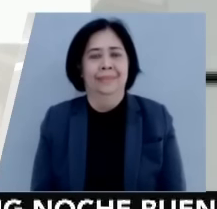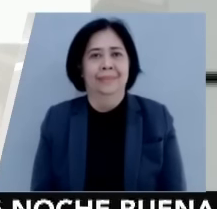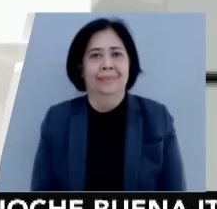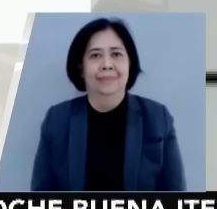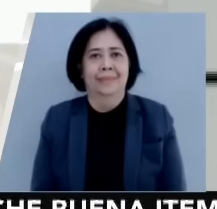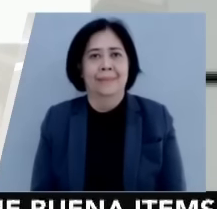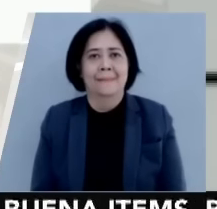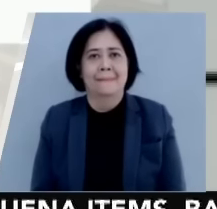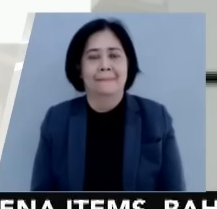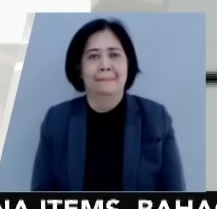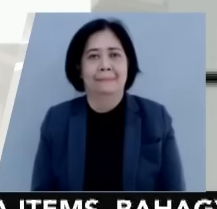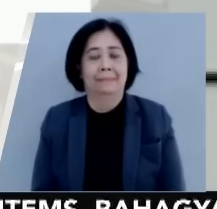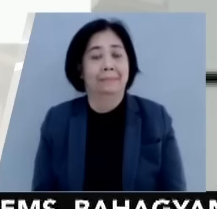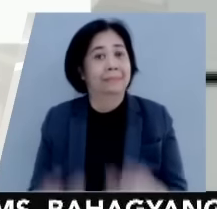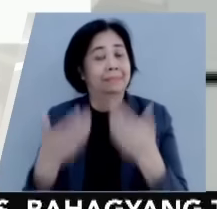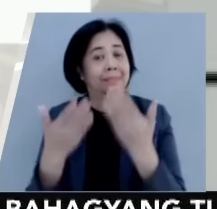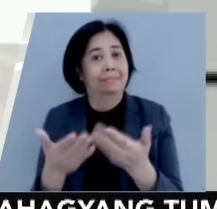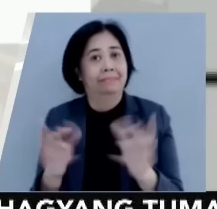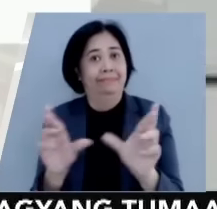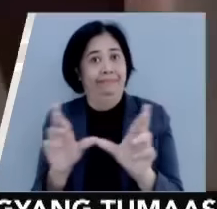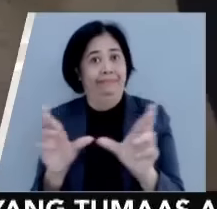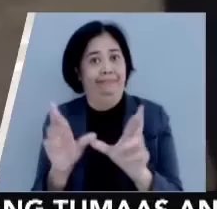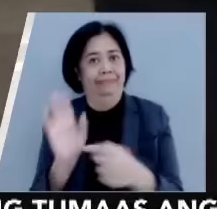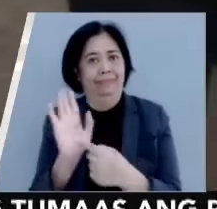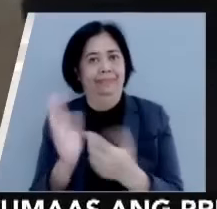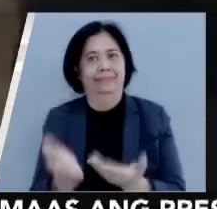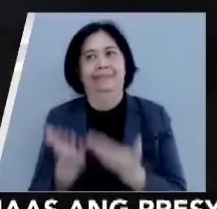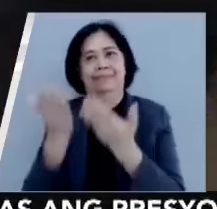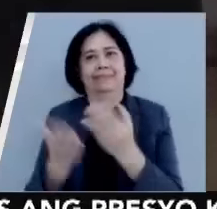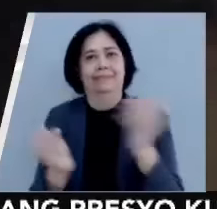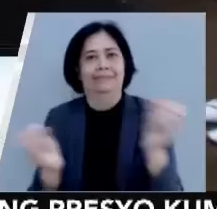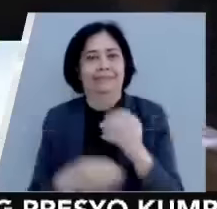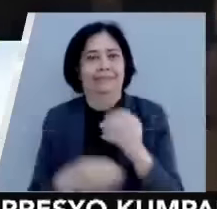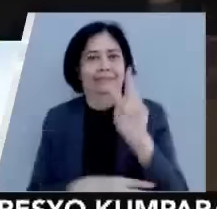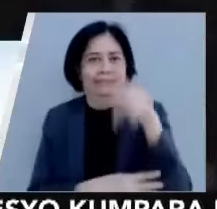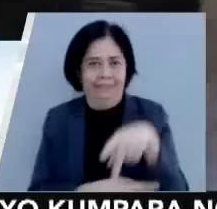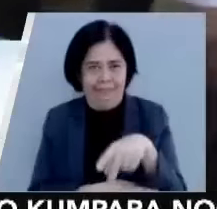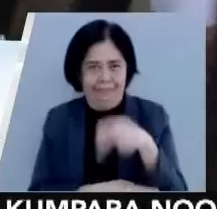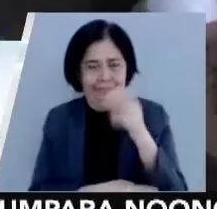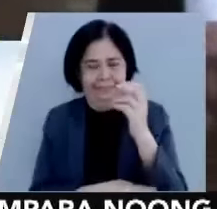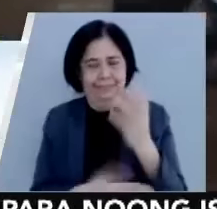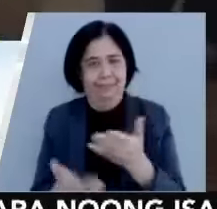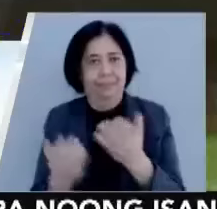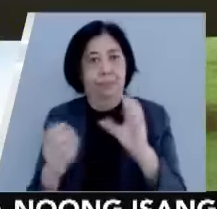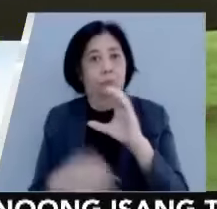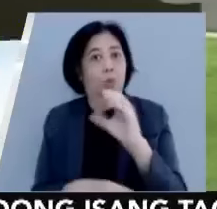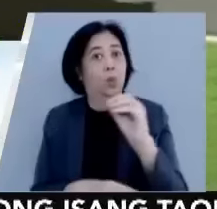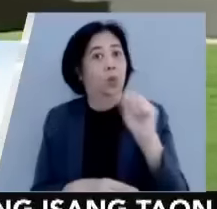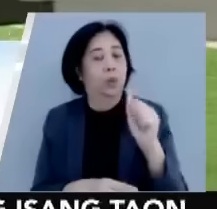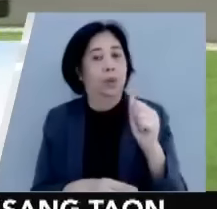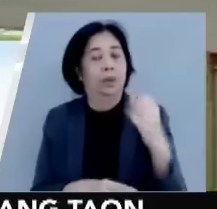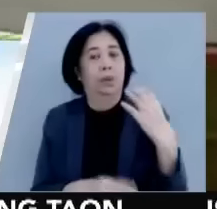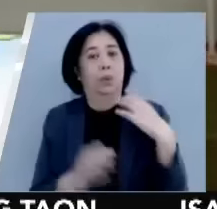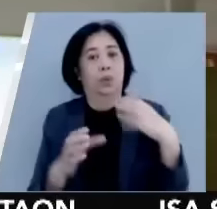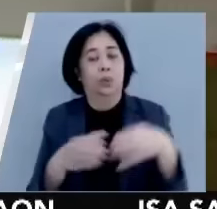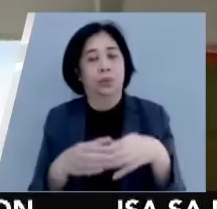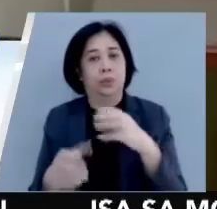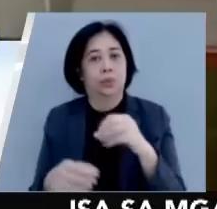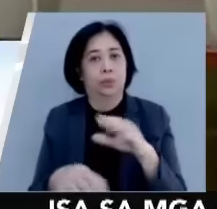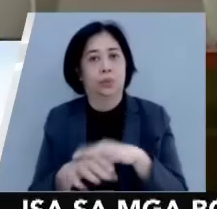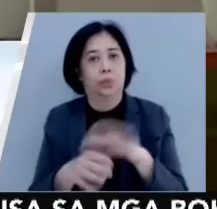Isa ito sa mga resibong ipinasa ng OVP o Office of the Vice President sa COA o Commission on Audit para ipaliwanag